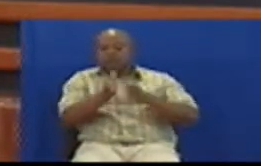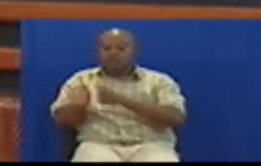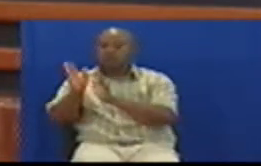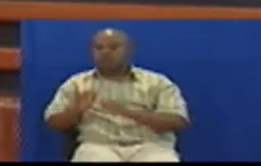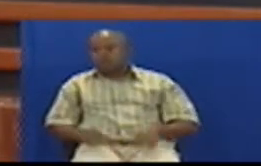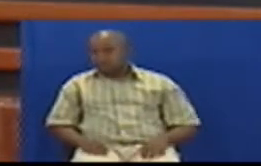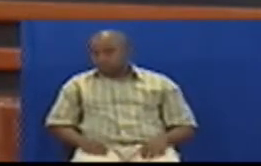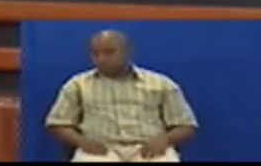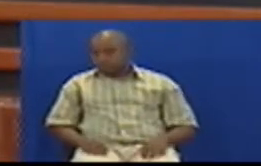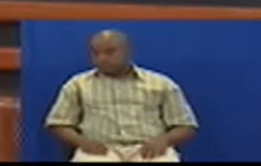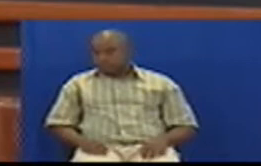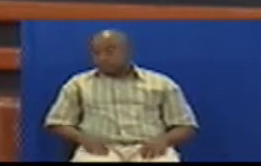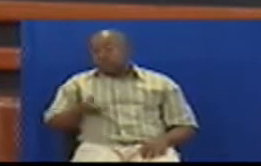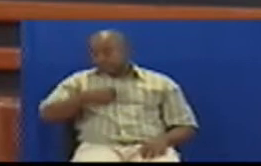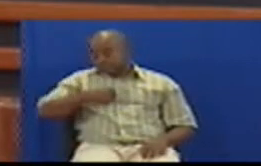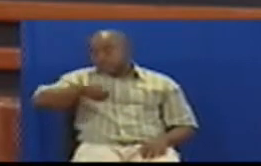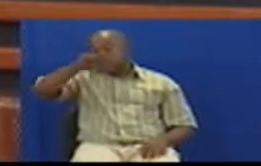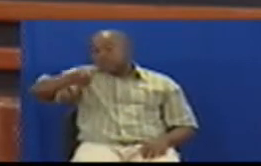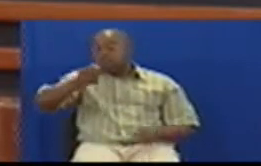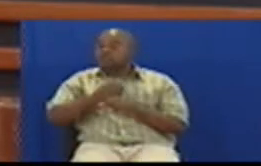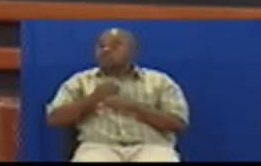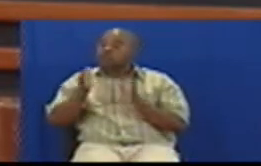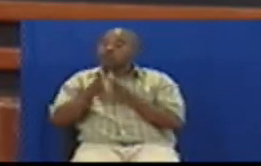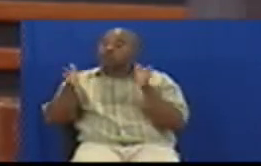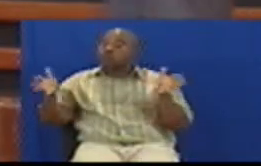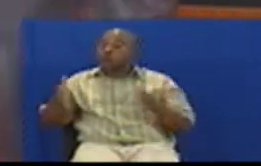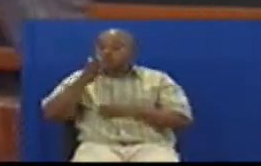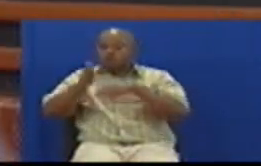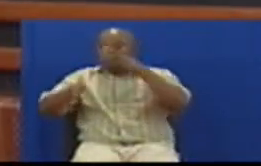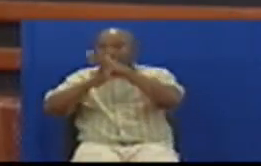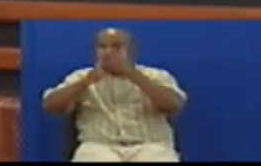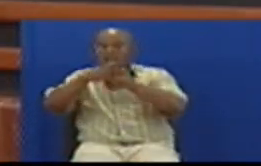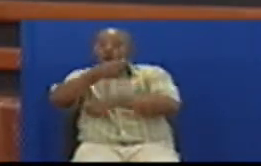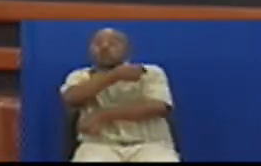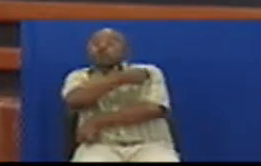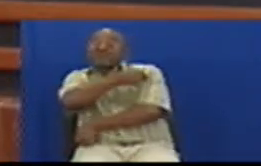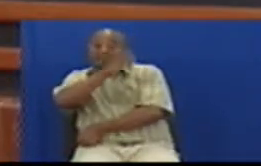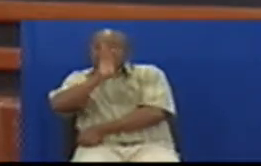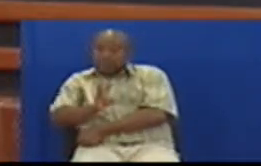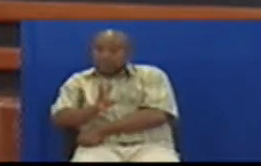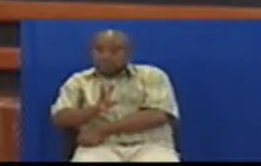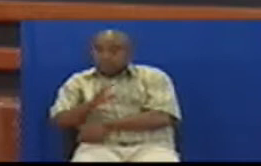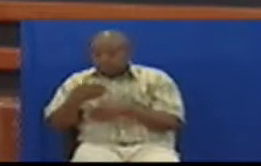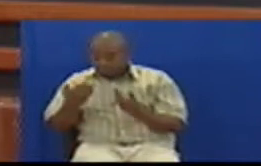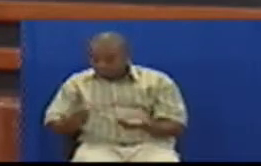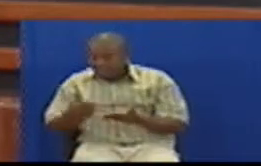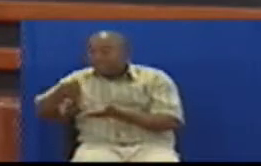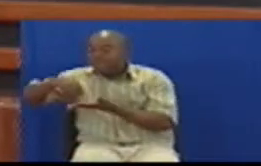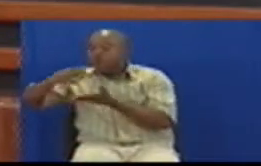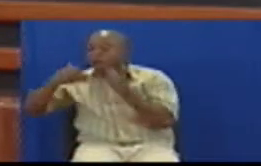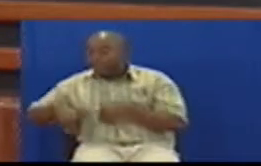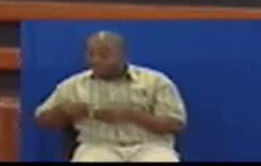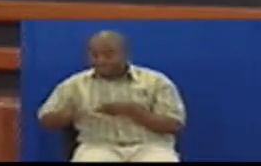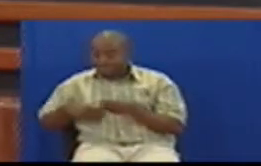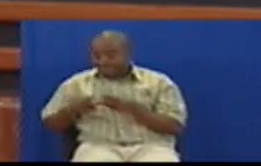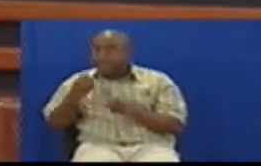eneo la afya, Mheshimiwa Spika, nipongeze kazi kubwa ya ujenzi wa hospitali za wilaya. Nipongeze kazi kubwa ya ujenzi wa vituo vya afya.